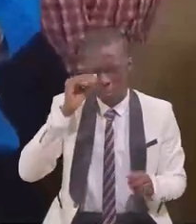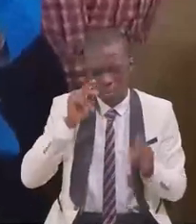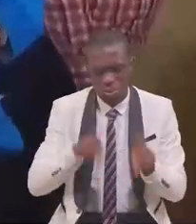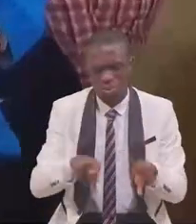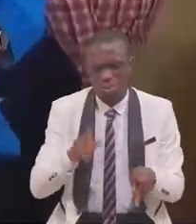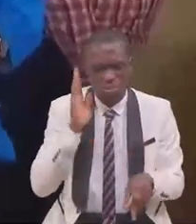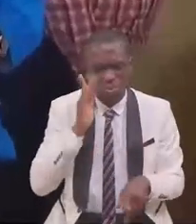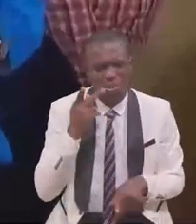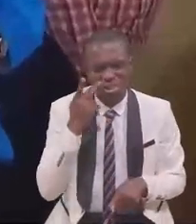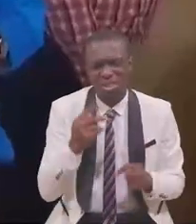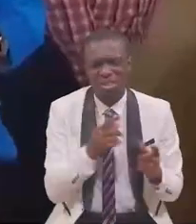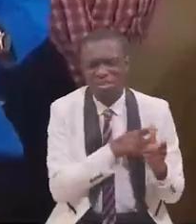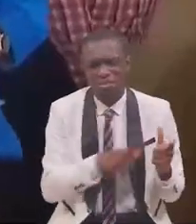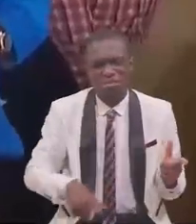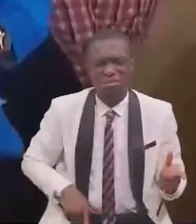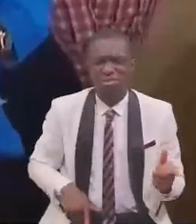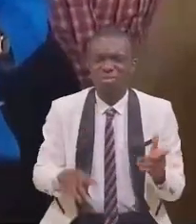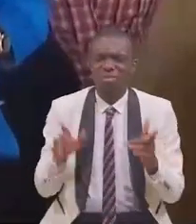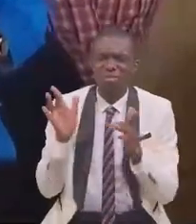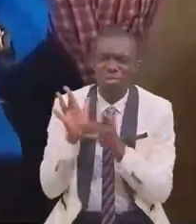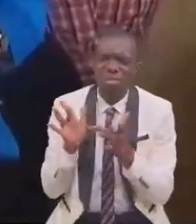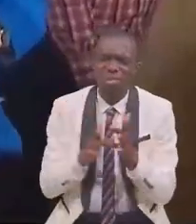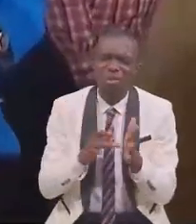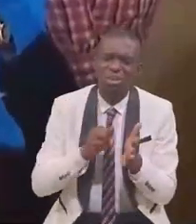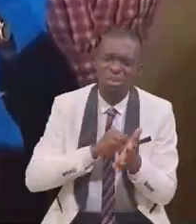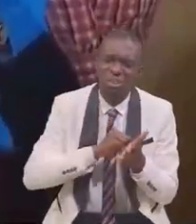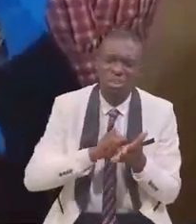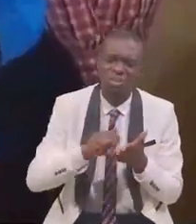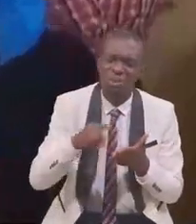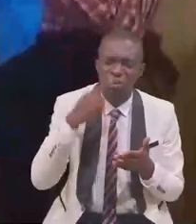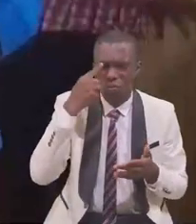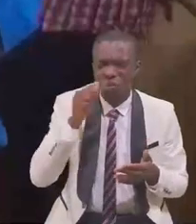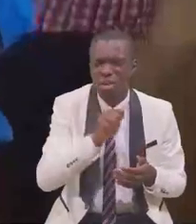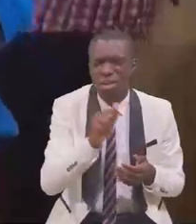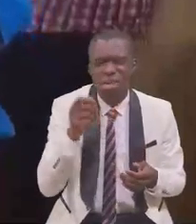objectif. Il nous sanctifie pour un objectif.